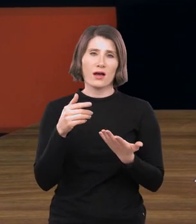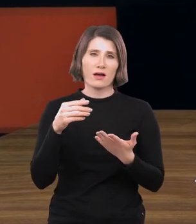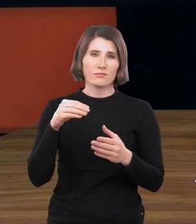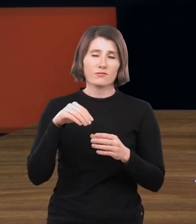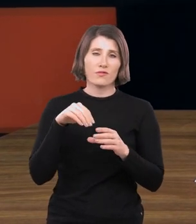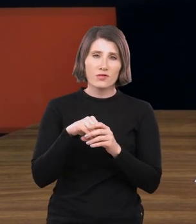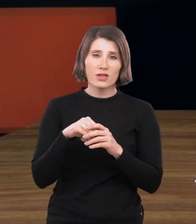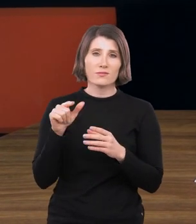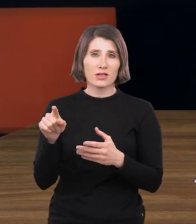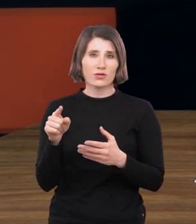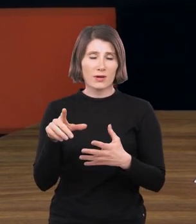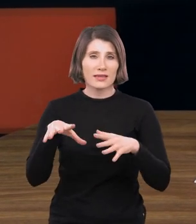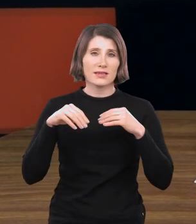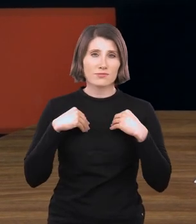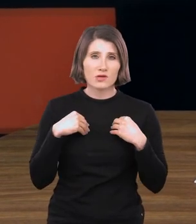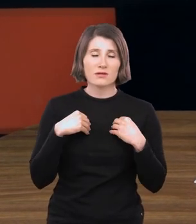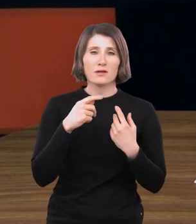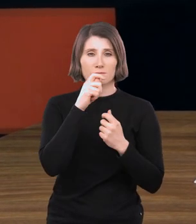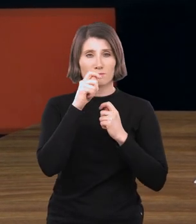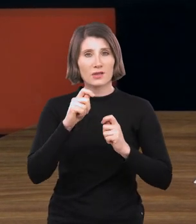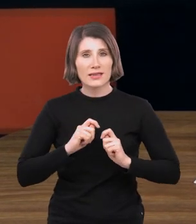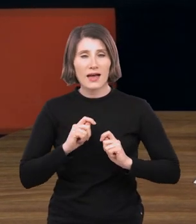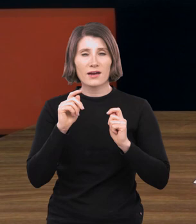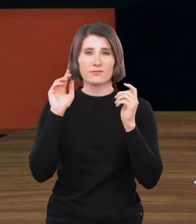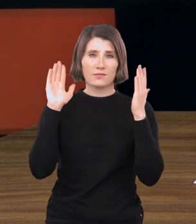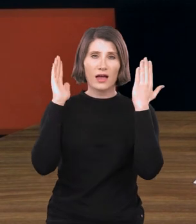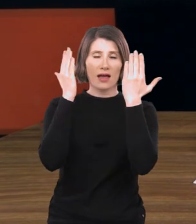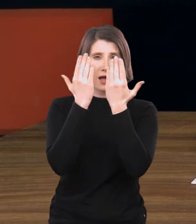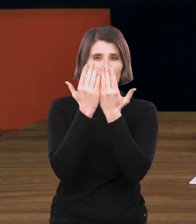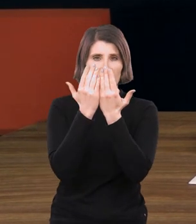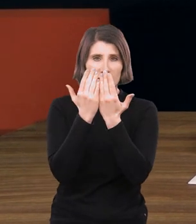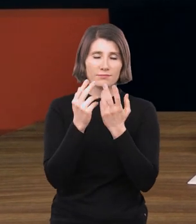jest obdarowana, można powiedzieć, zaburzeniami